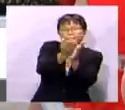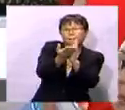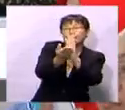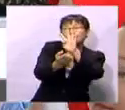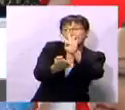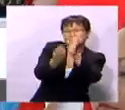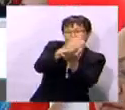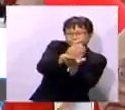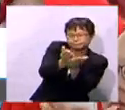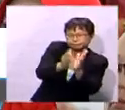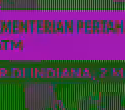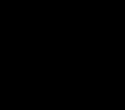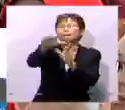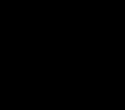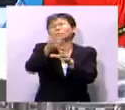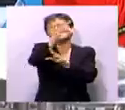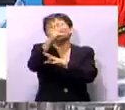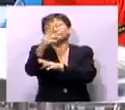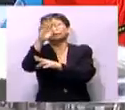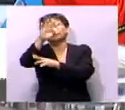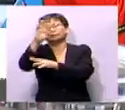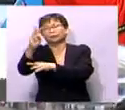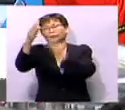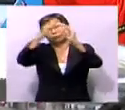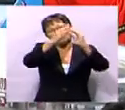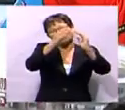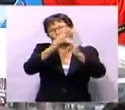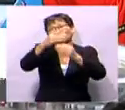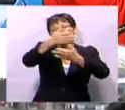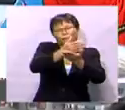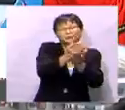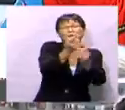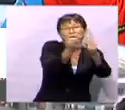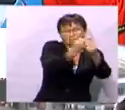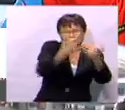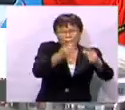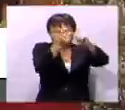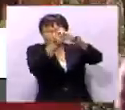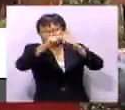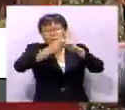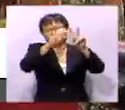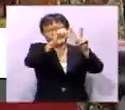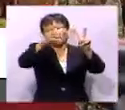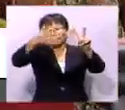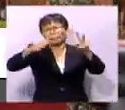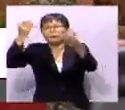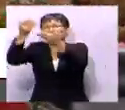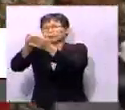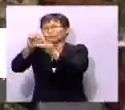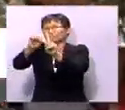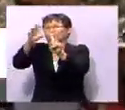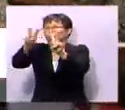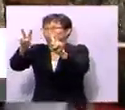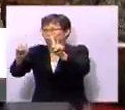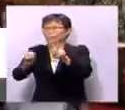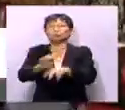RKAT melibatkan 996 unit fasa 1 yang sedang dibina mulai 2015 hingga